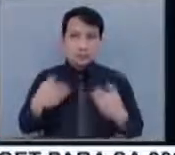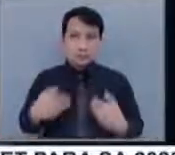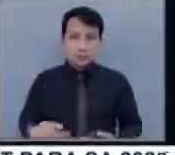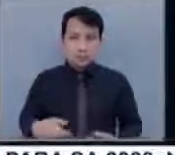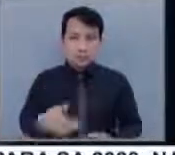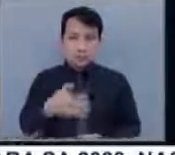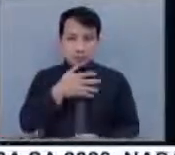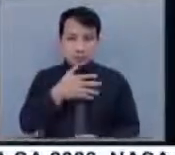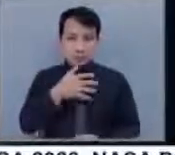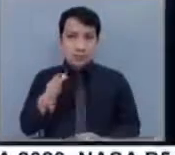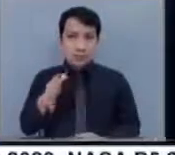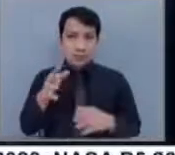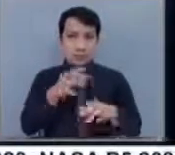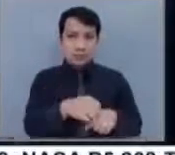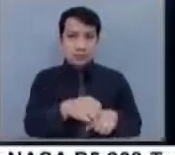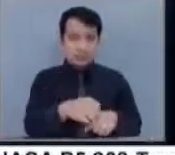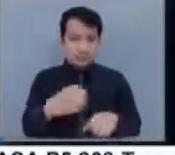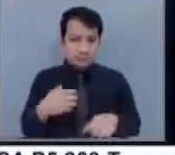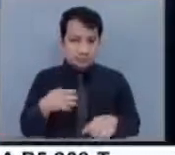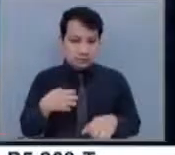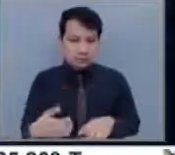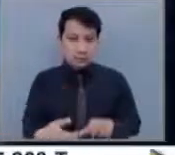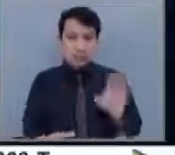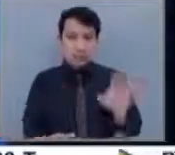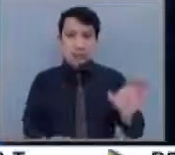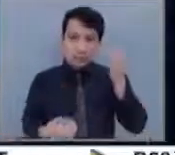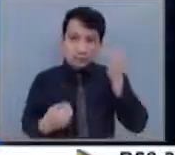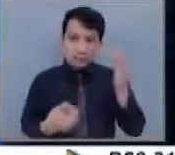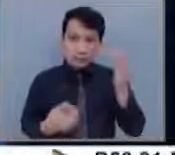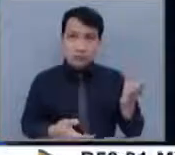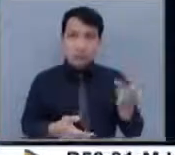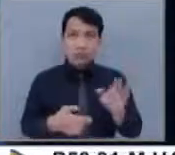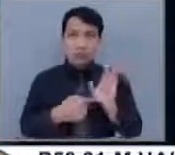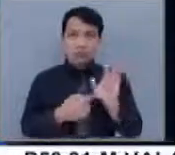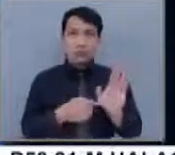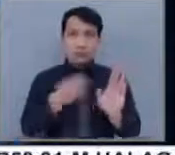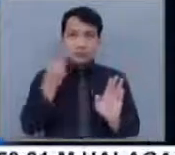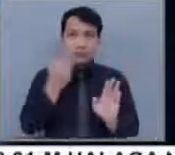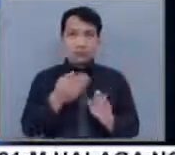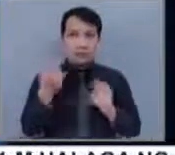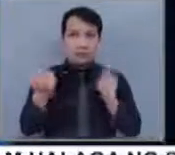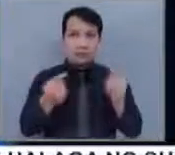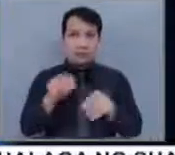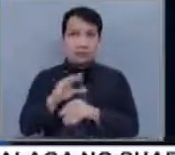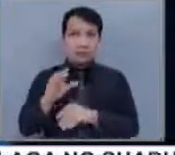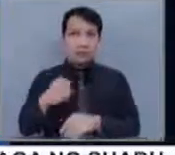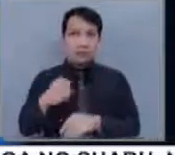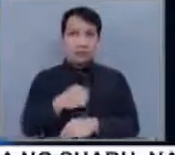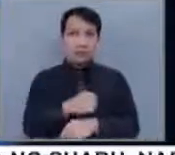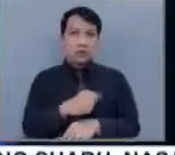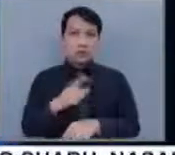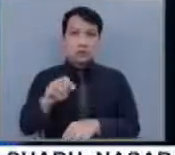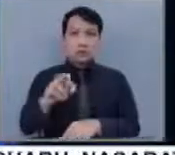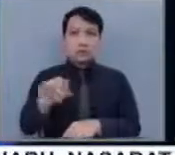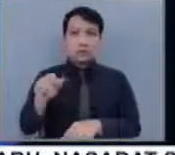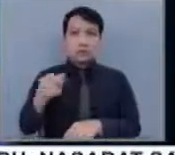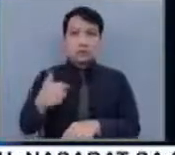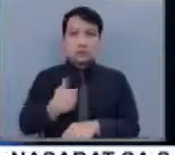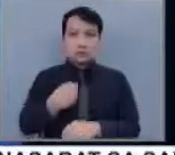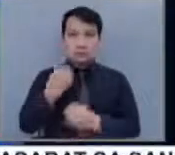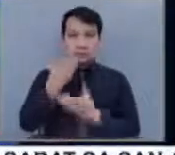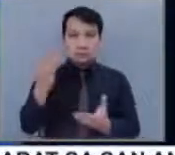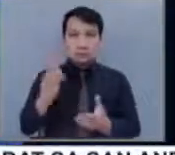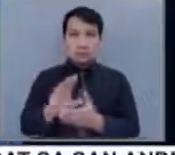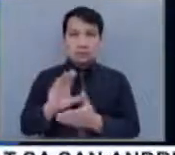ng matagpuan ng mga pulis. Nagpaabot naman ng pakikiramay ang konsulada ng Pilipinas sa Toronto sa pagkamatay ng